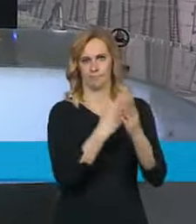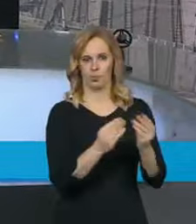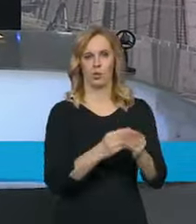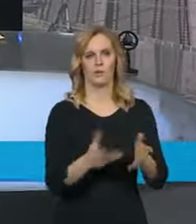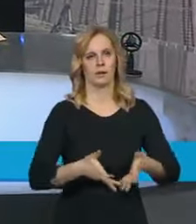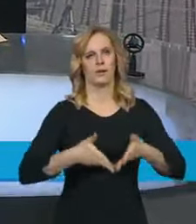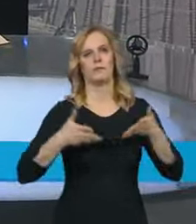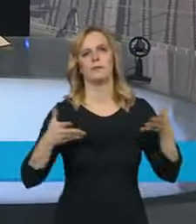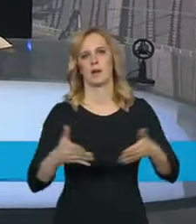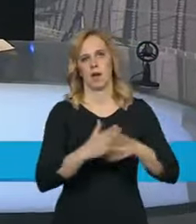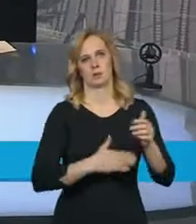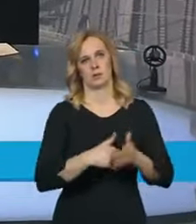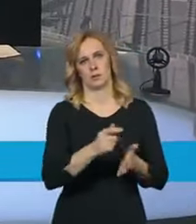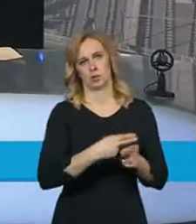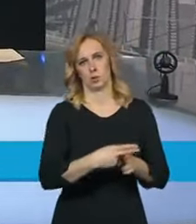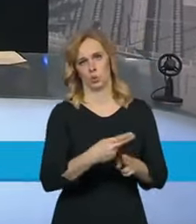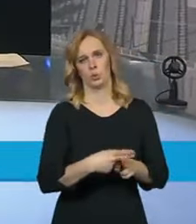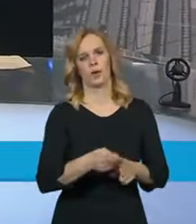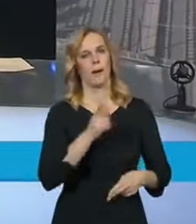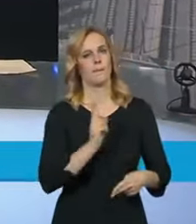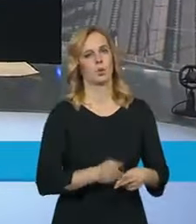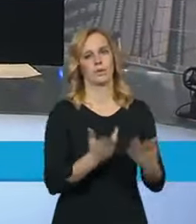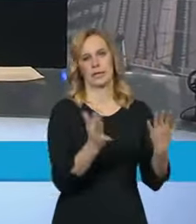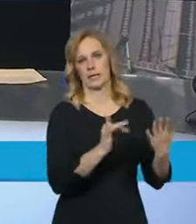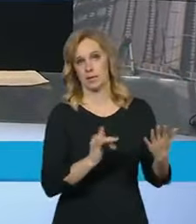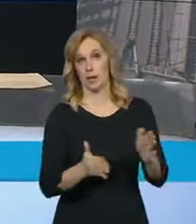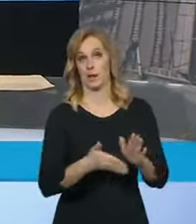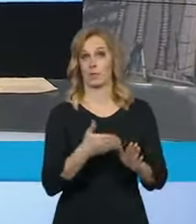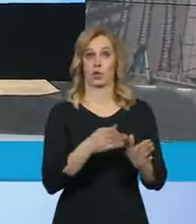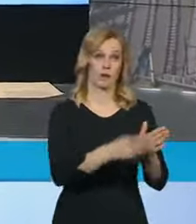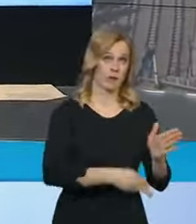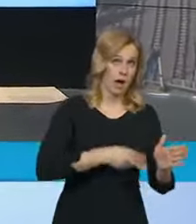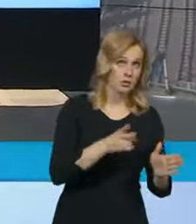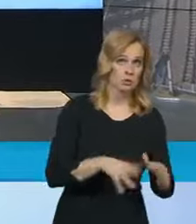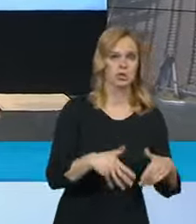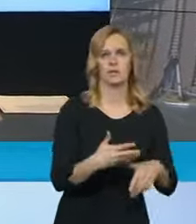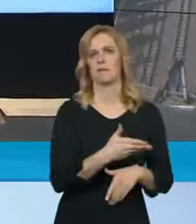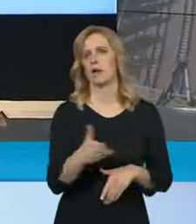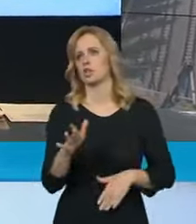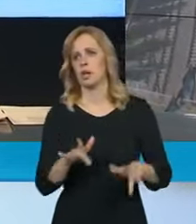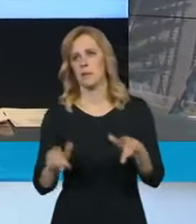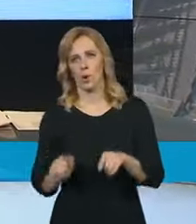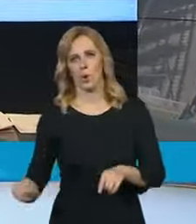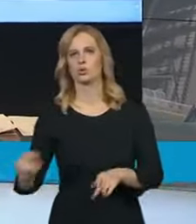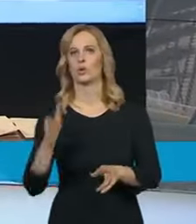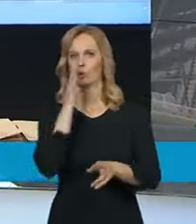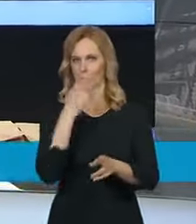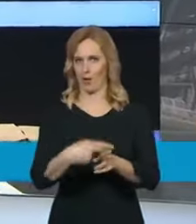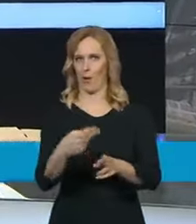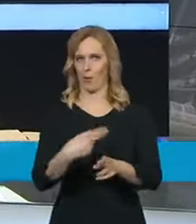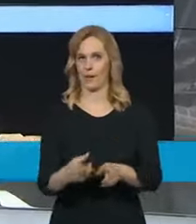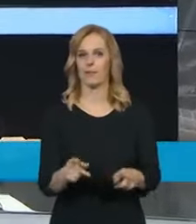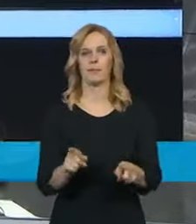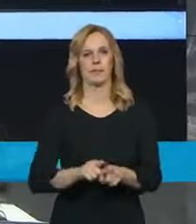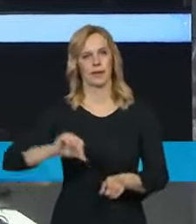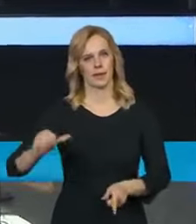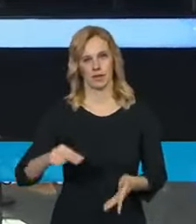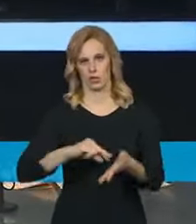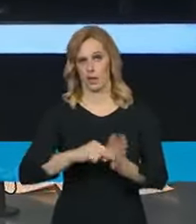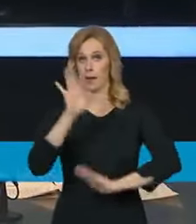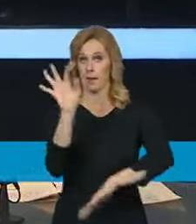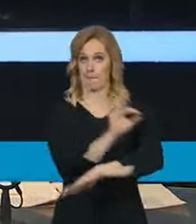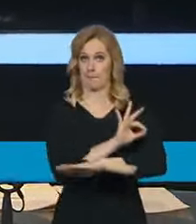stavební boom za celá desetiletí. Opravy čekají nádraží i veřejná prostranství. V metropoli je ale i několik plánovaných projektů,